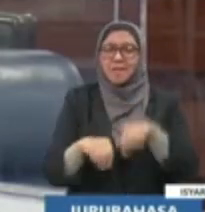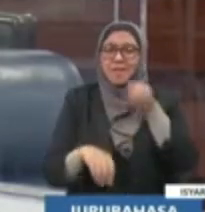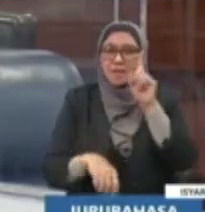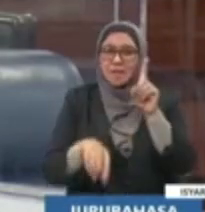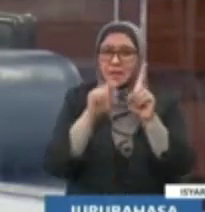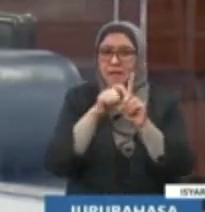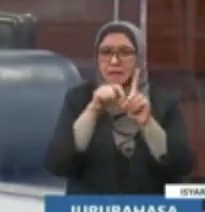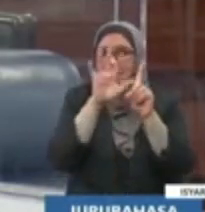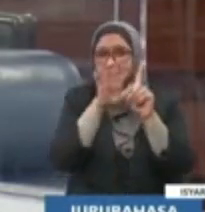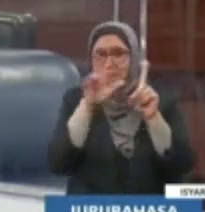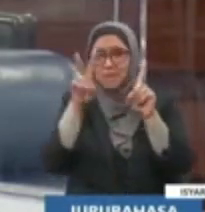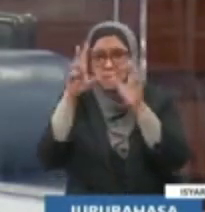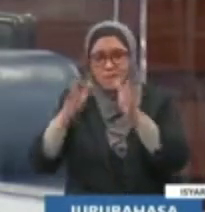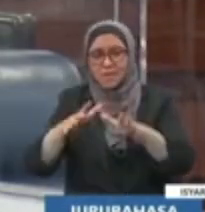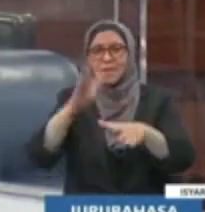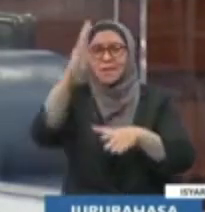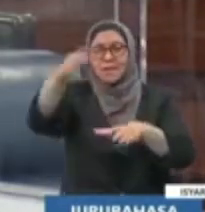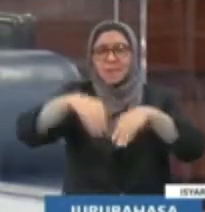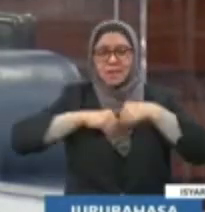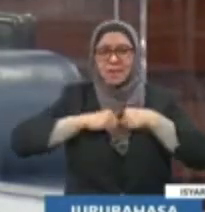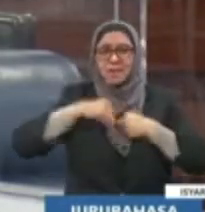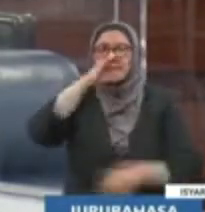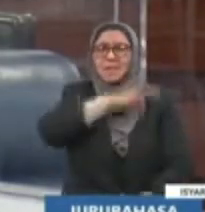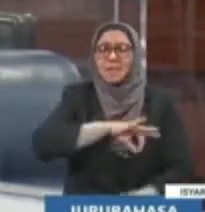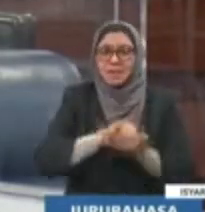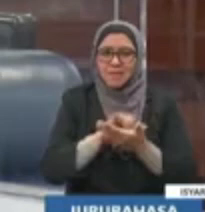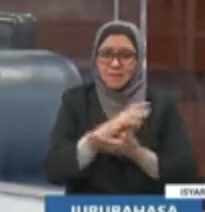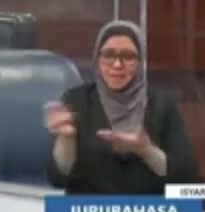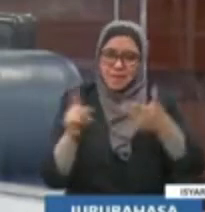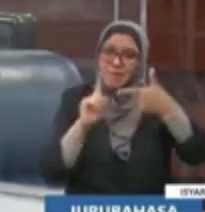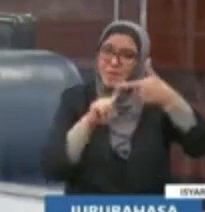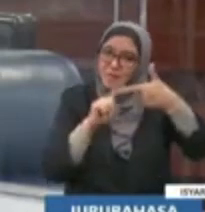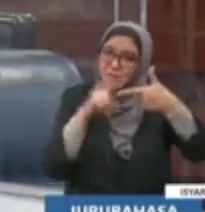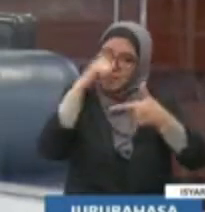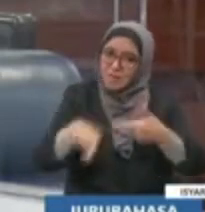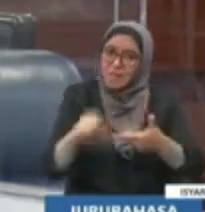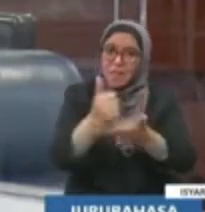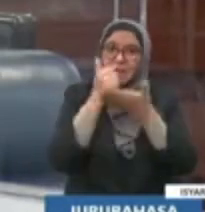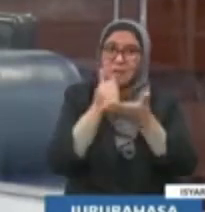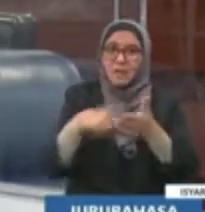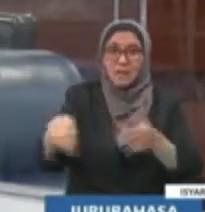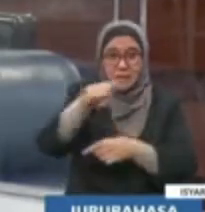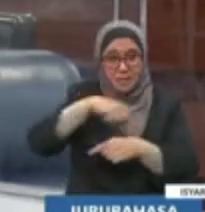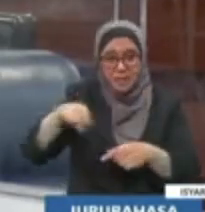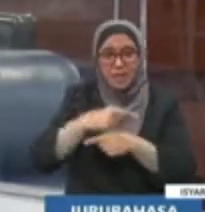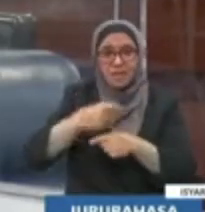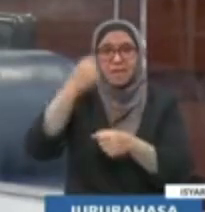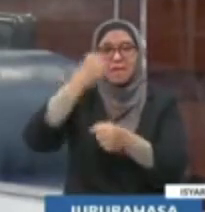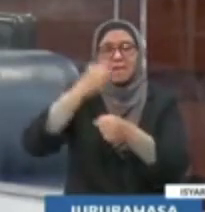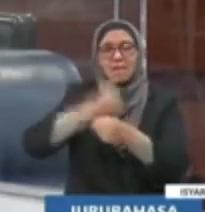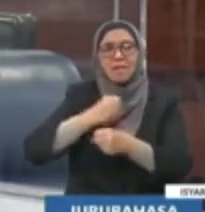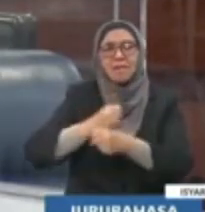192,541 yang akan menerima manfaatnya. Yang kedua, untuk membantu golongan yang hilang pekerjaan, belia dan